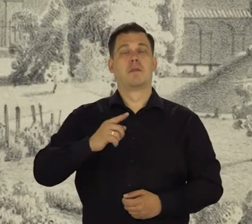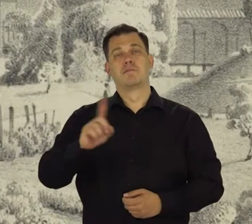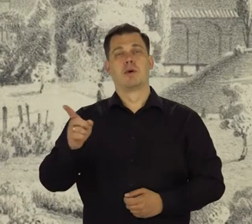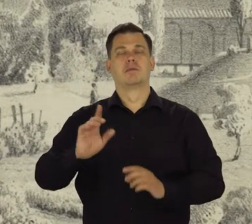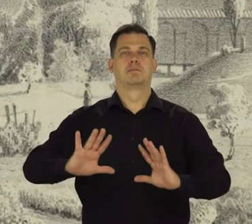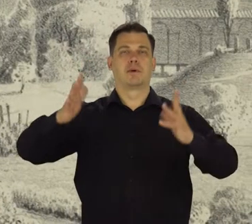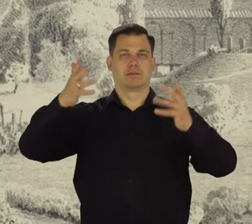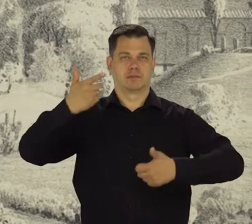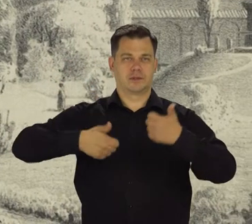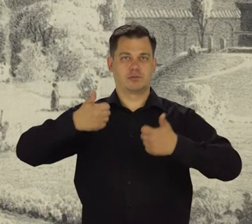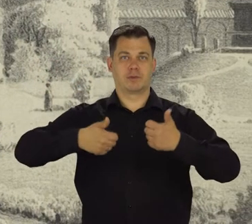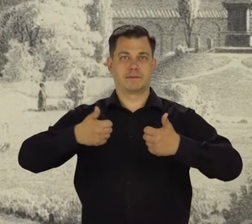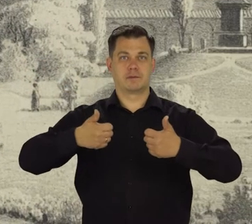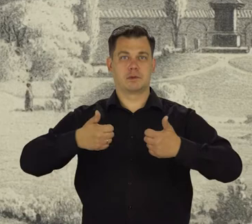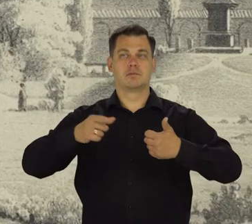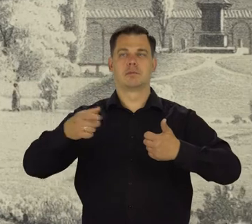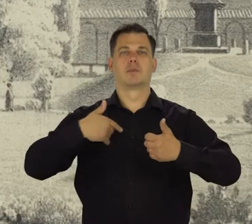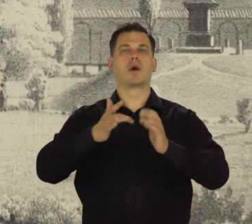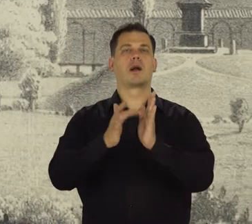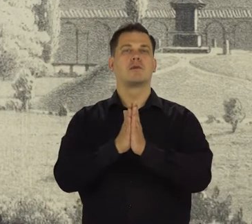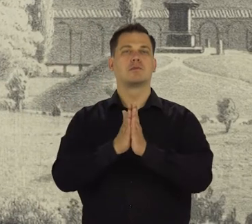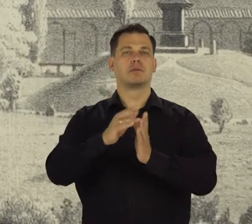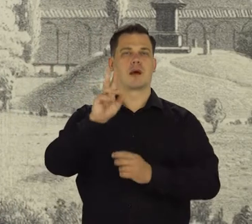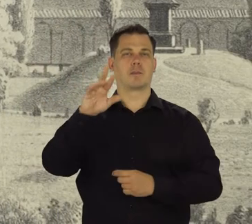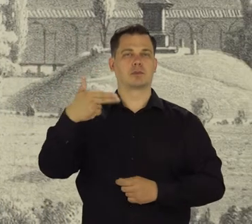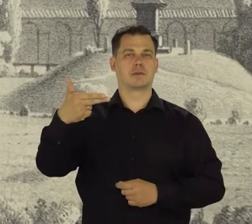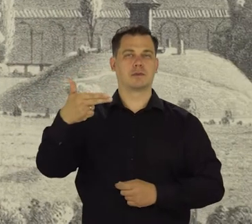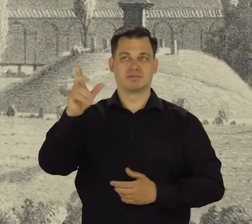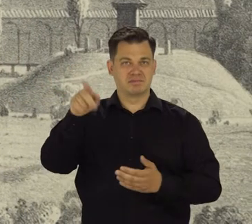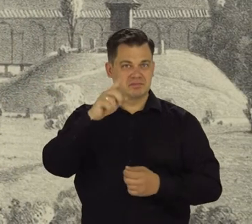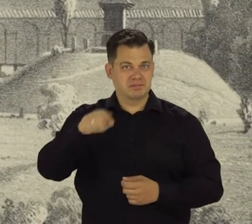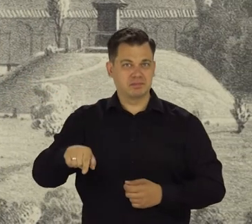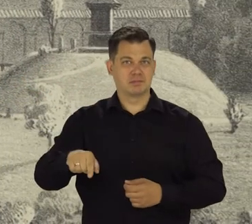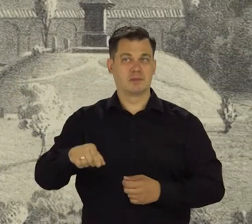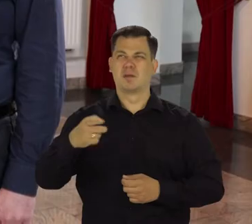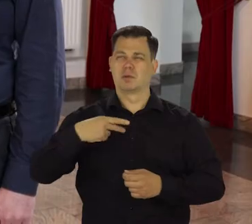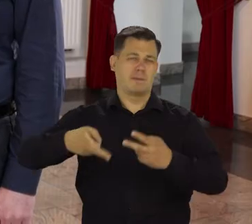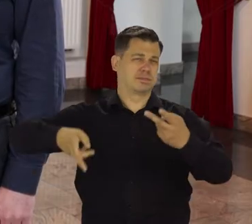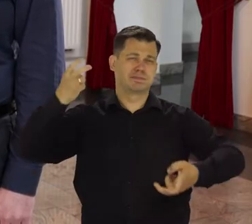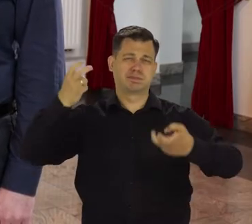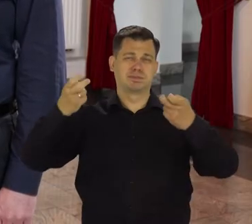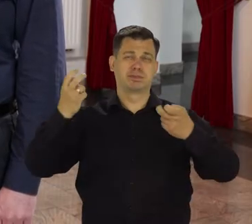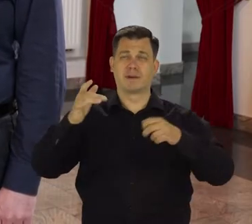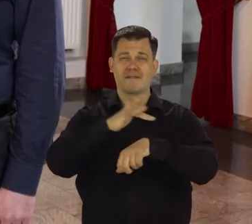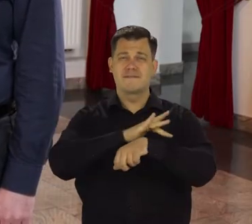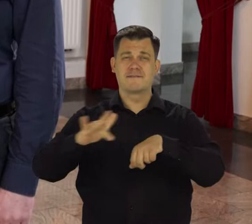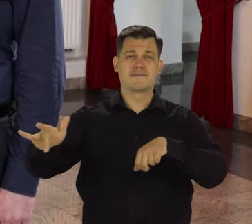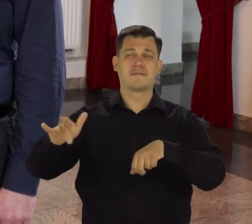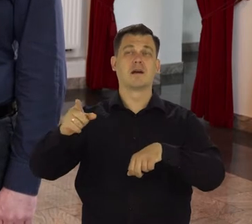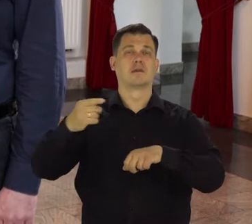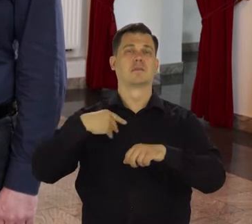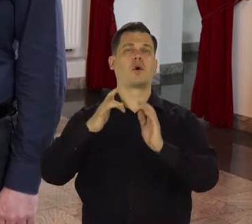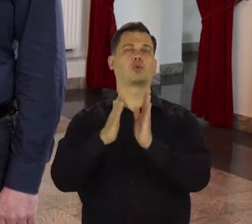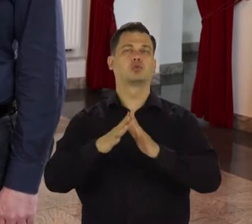Kiedy po powstaniu styczniowym skasowany został klasztor kapucynów w Lublinie, gdy rozparcelowano teren